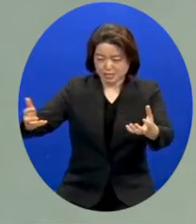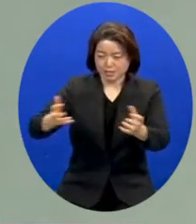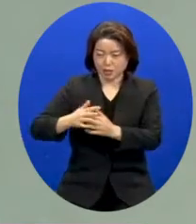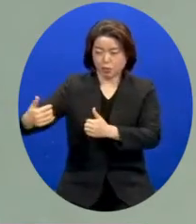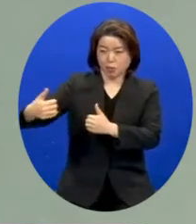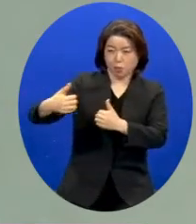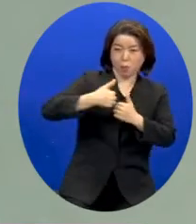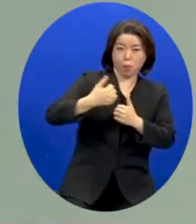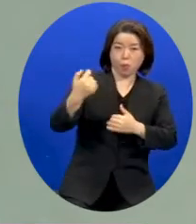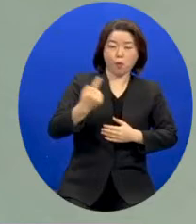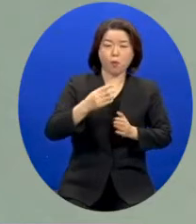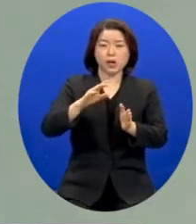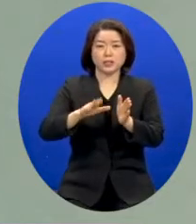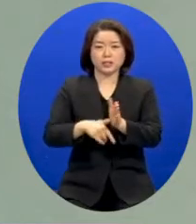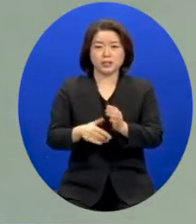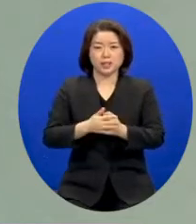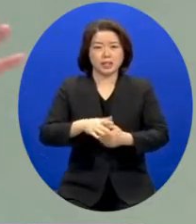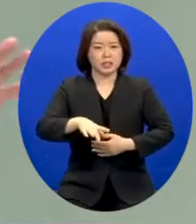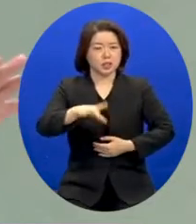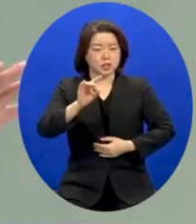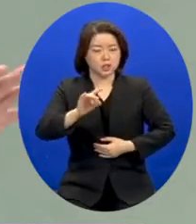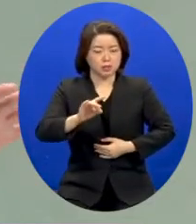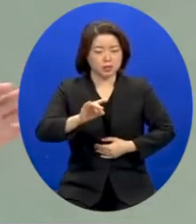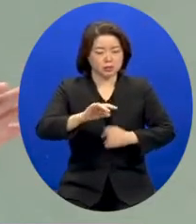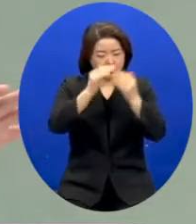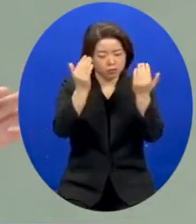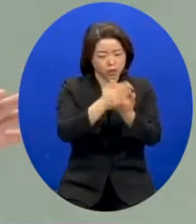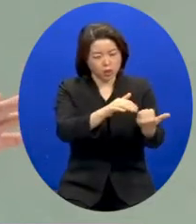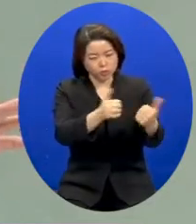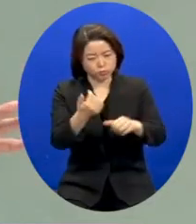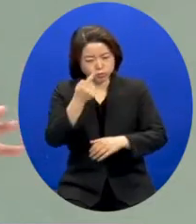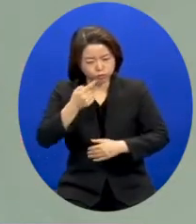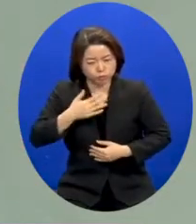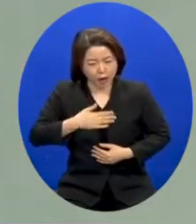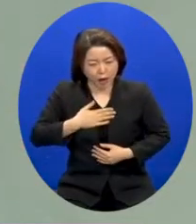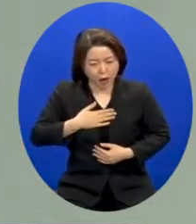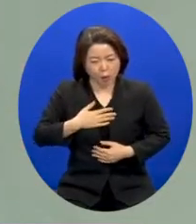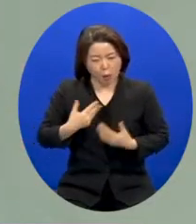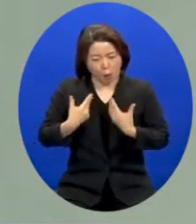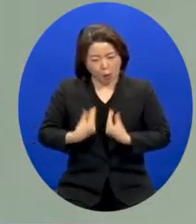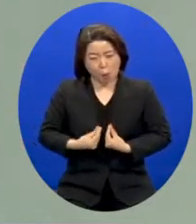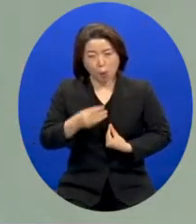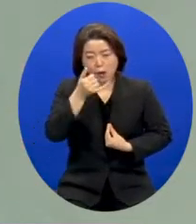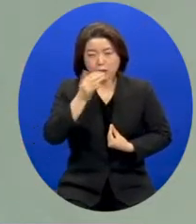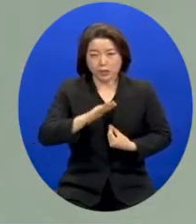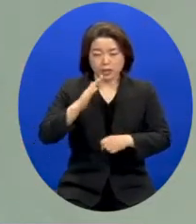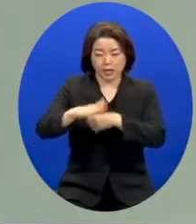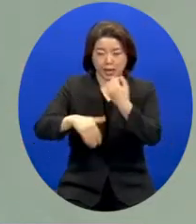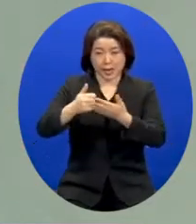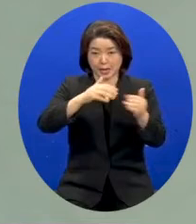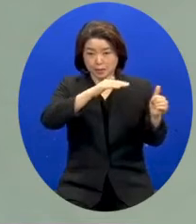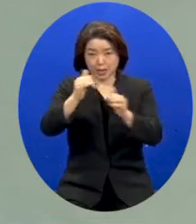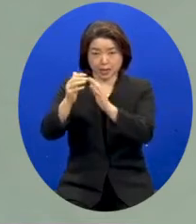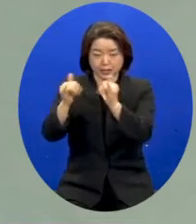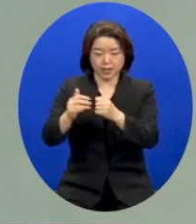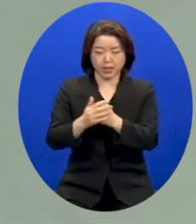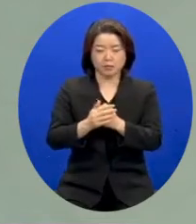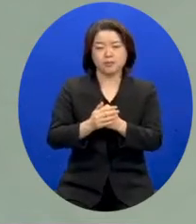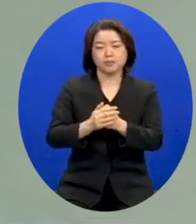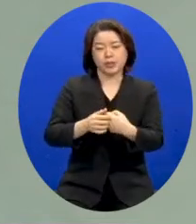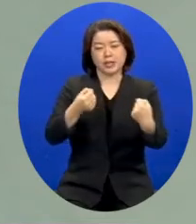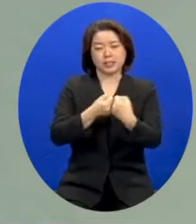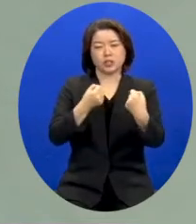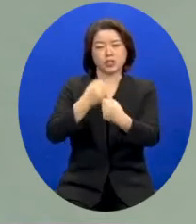때 처음에는 다 죽는 줄 알고 낙심했다가 하나님의 선지자가 전쟁은 하나님의